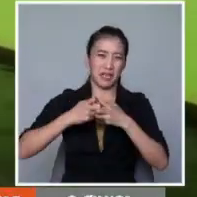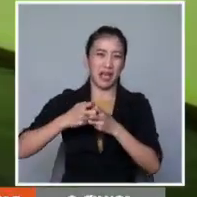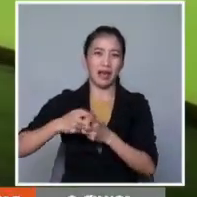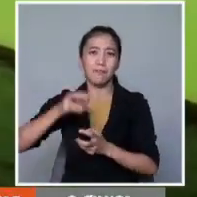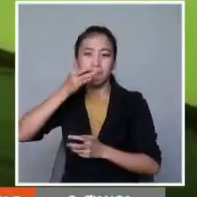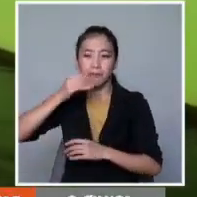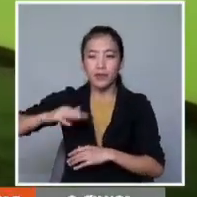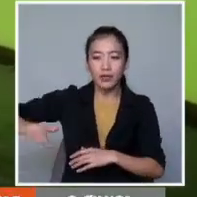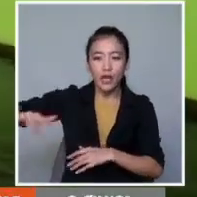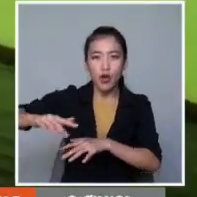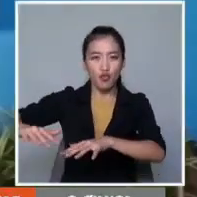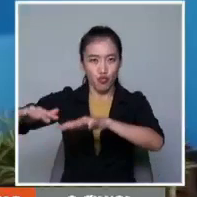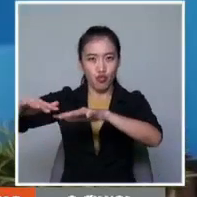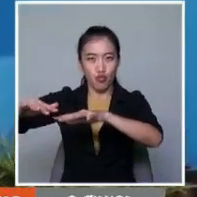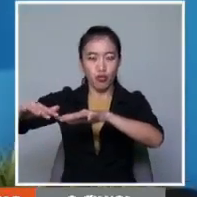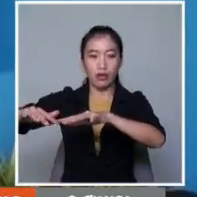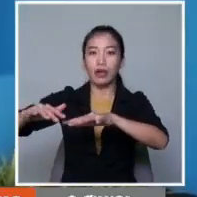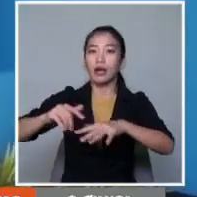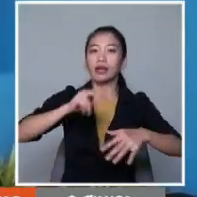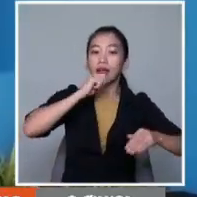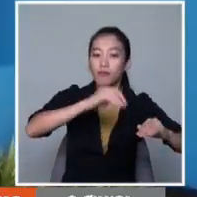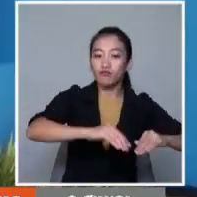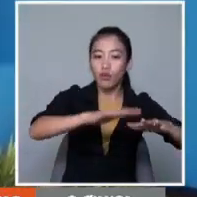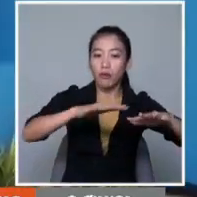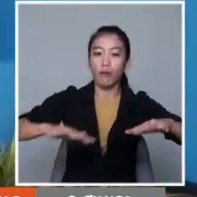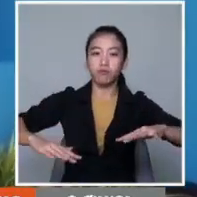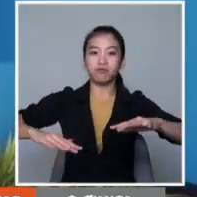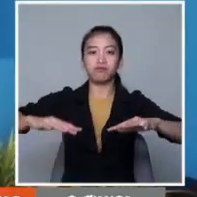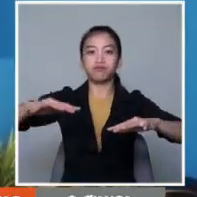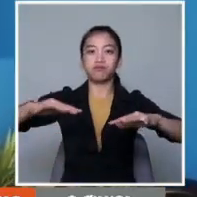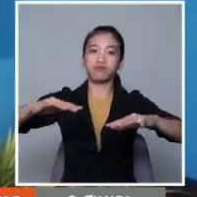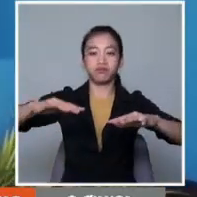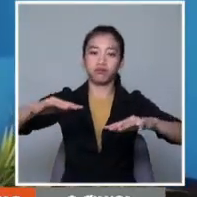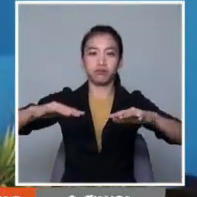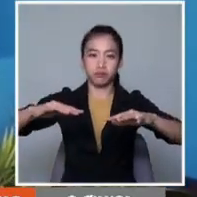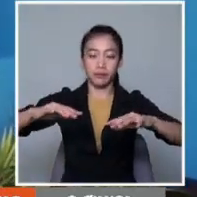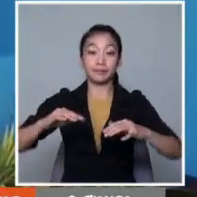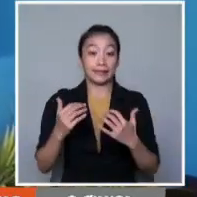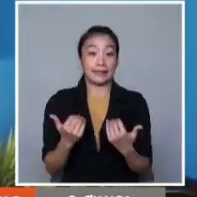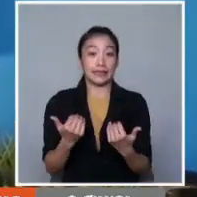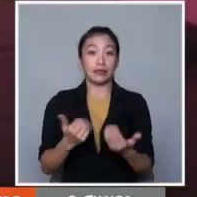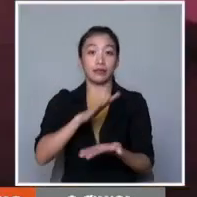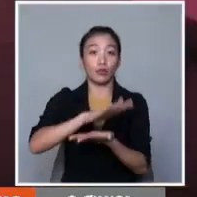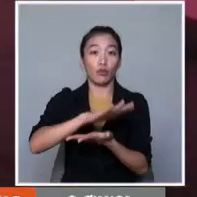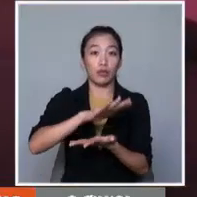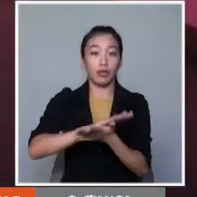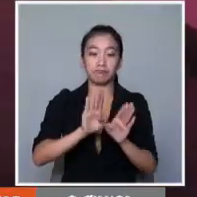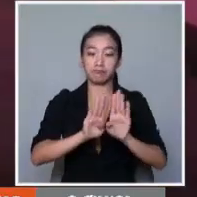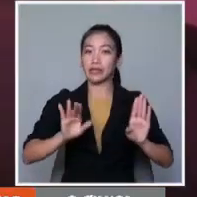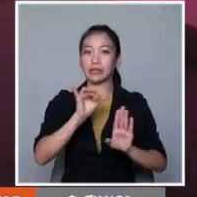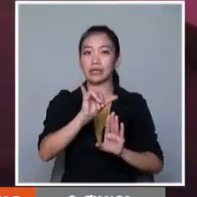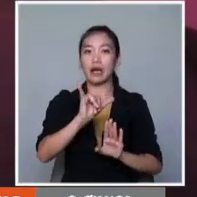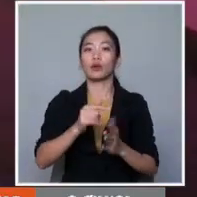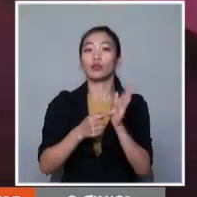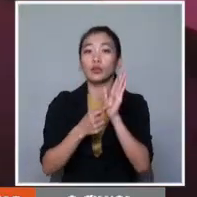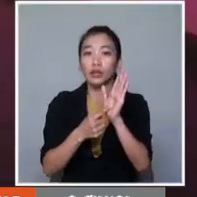ยในวันนี้เนี่ยที่โรงเรียนพื้นที่ห้าอำเภอค่ะยังไม่สามารถเปิดเรียนได้อย่างเช่นโรงเรียนวัดคูคุดตำบล